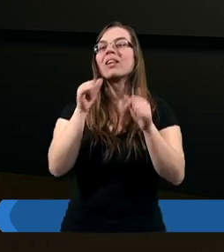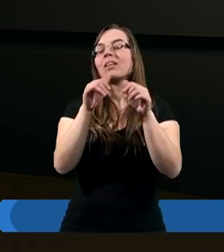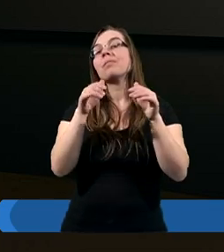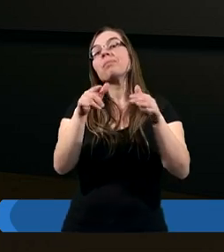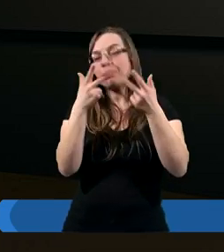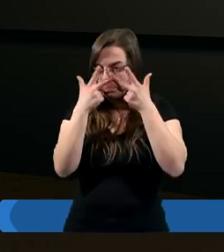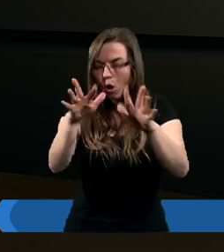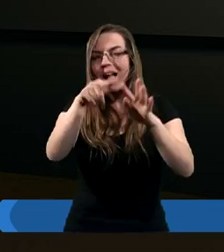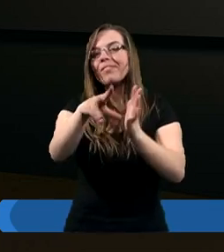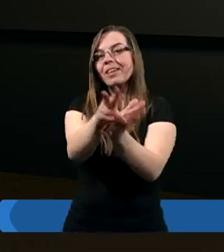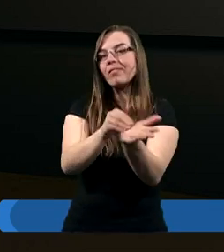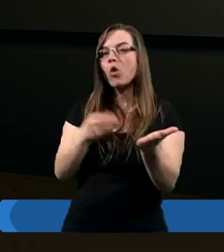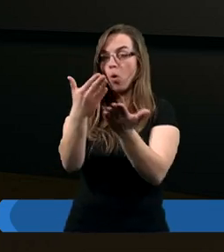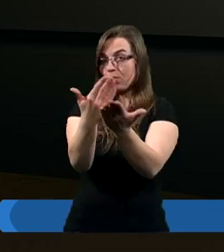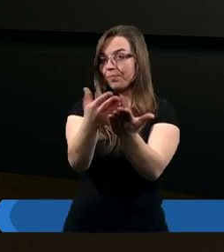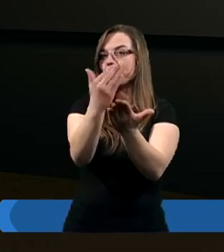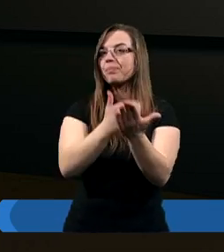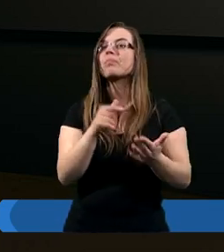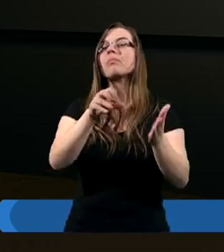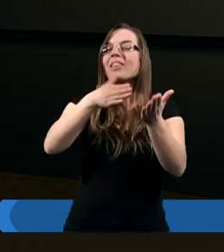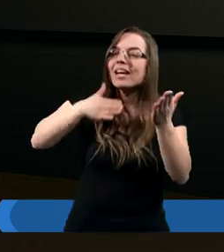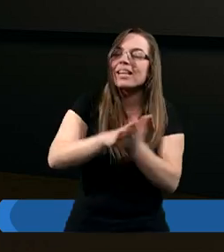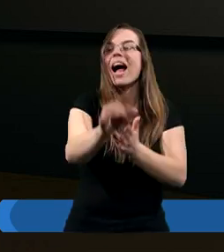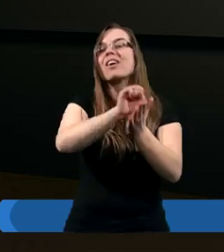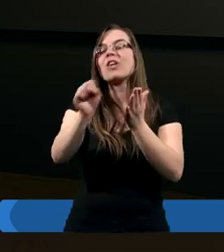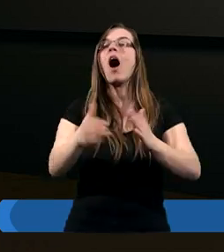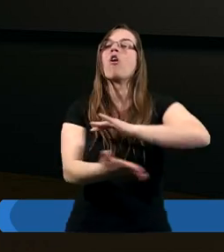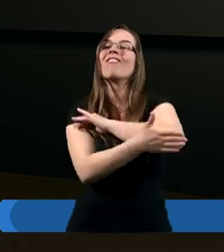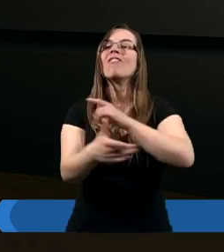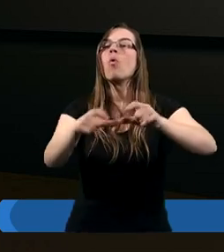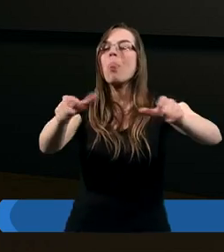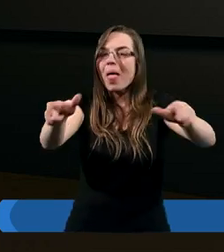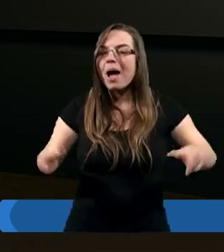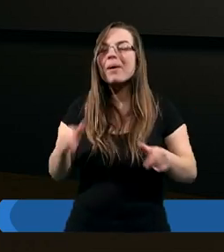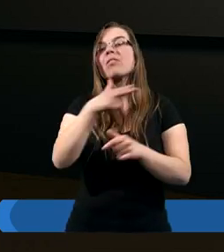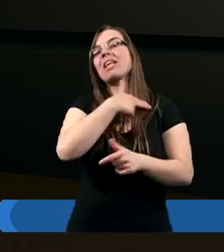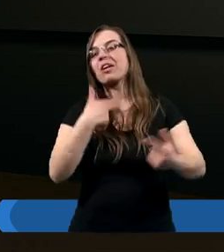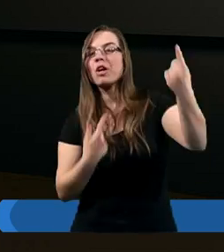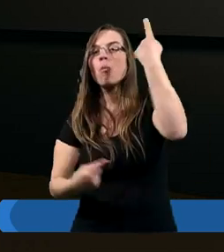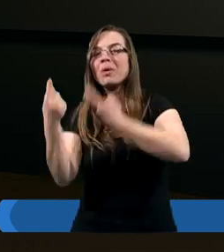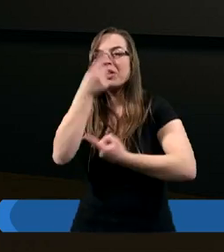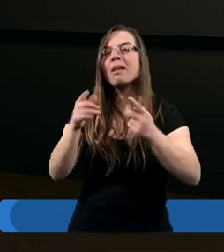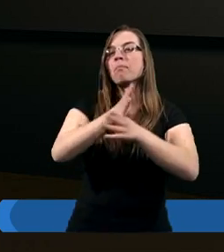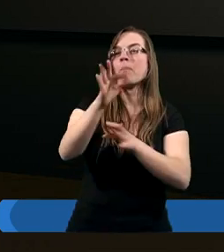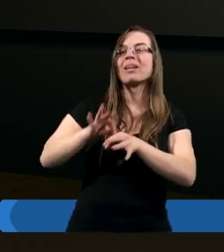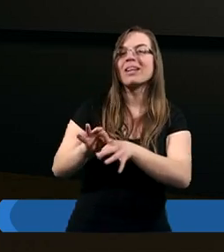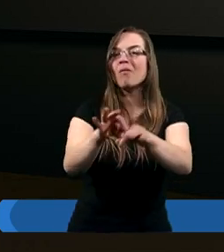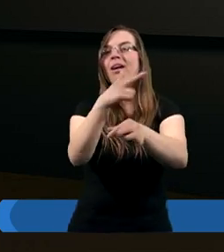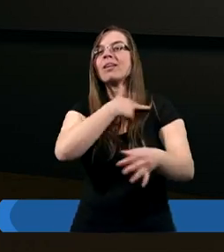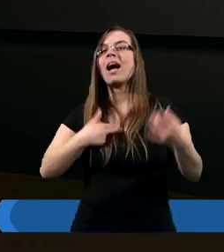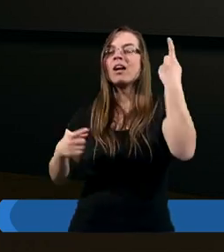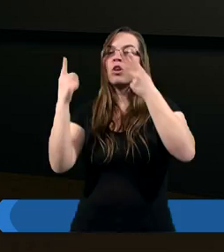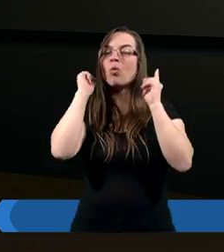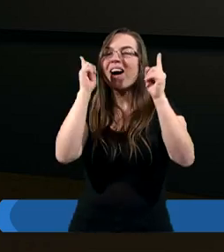od pokazania tego wzoru. Zaczyna od zbudowania tego fundamentu naszego myślenia poprzez skierowanie naszej uwagi